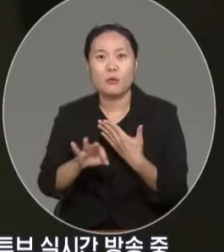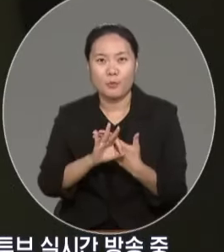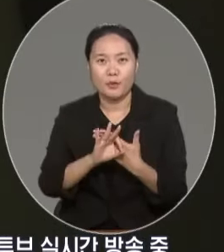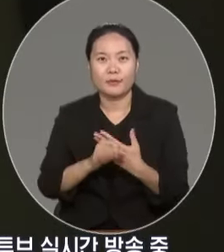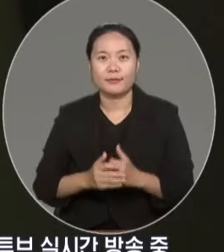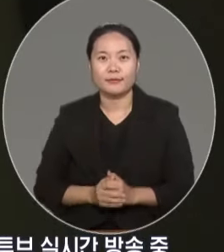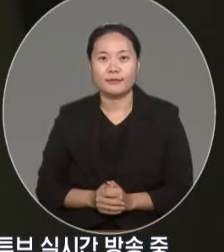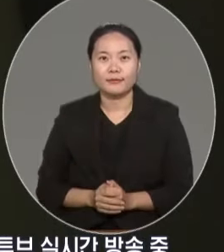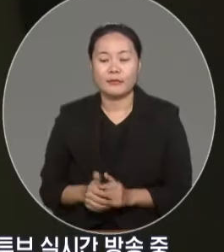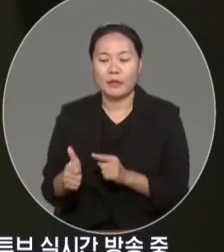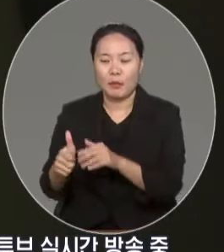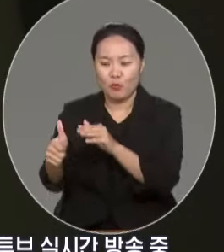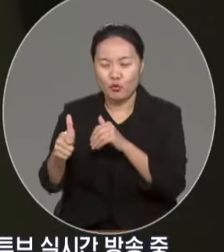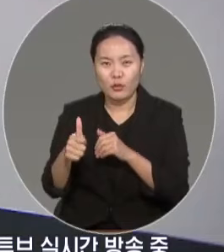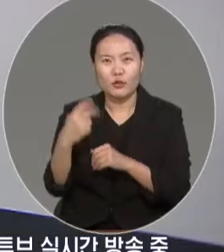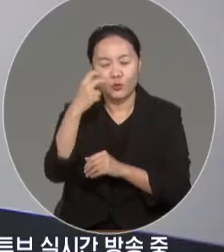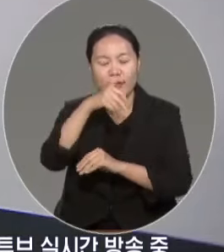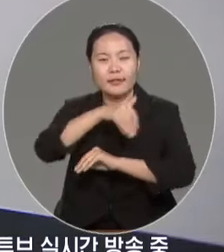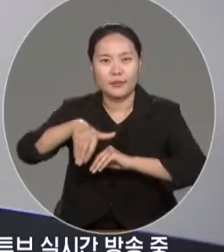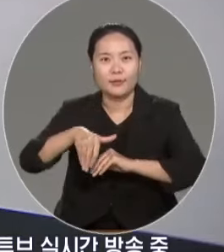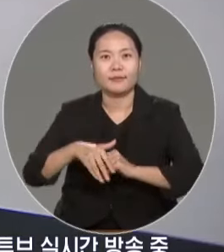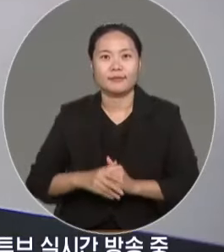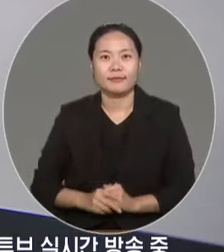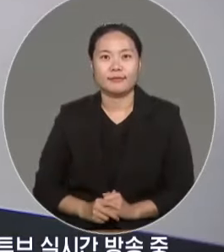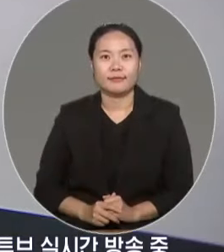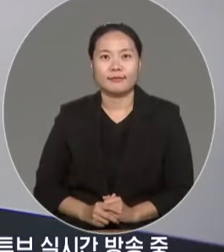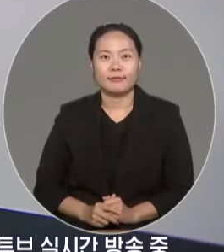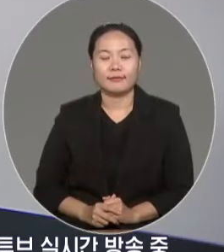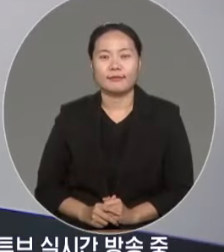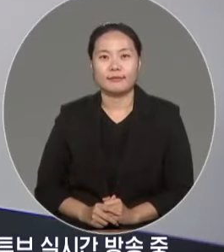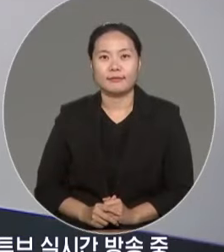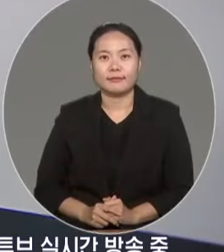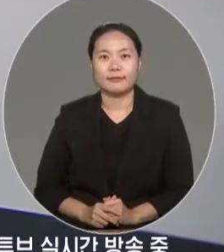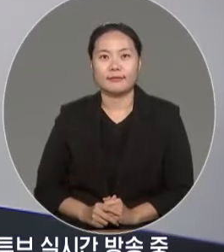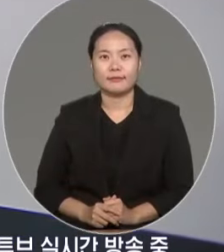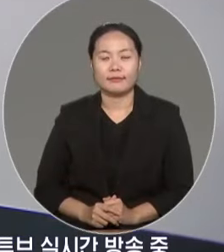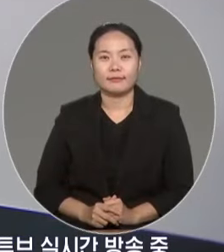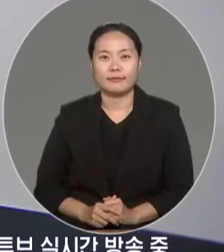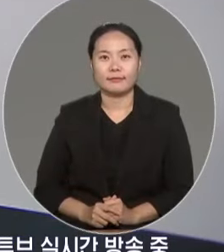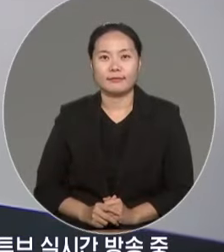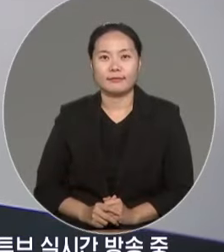마무리되는 대로 피의자 조사에 나설 방침입니다. UBC 뉴스 배다운입니다.